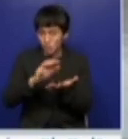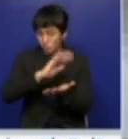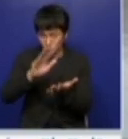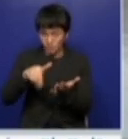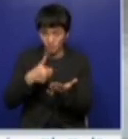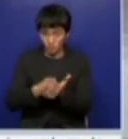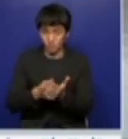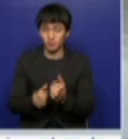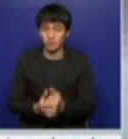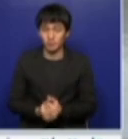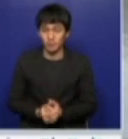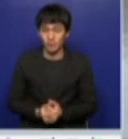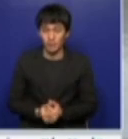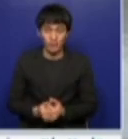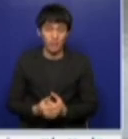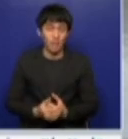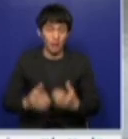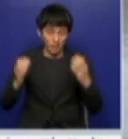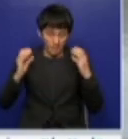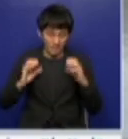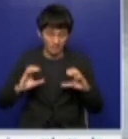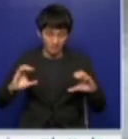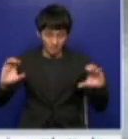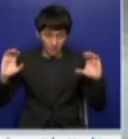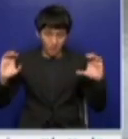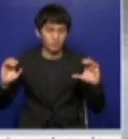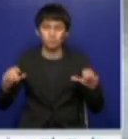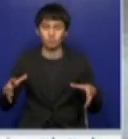แม้ว่ารัฐบาลชุดนี้เนี่ยปฏิเสธ